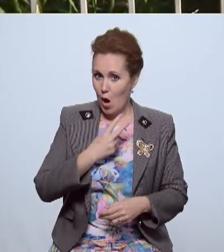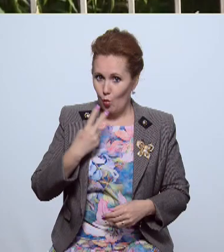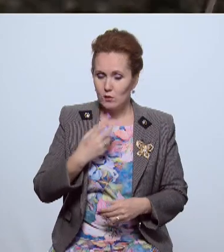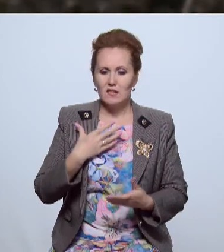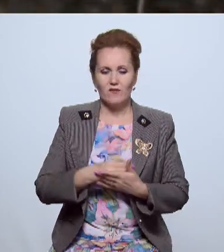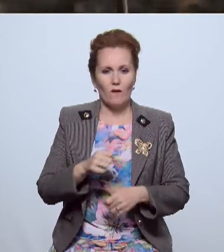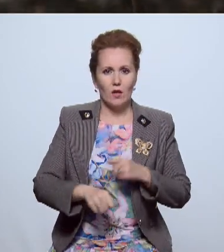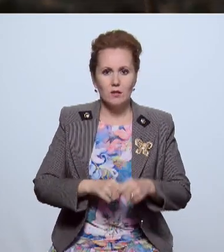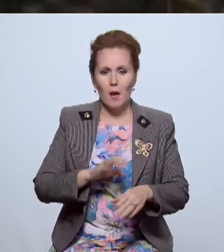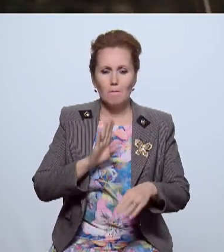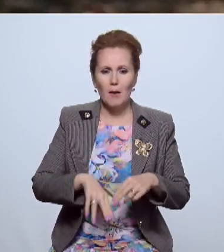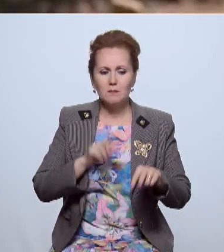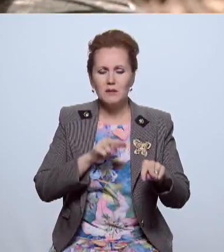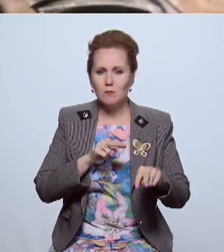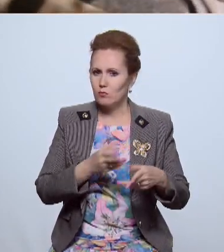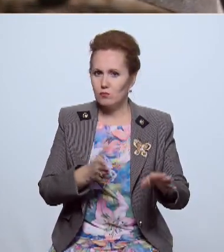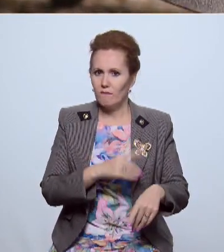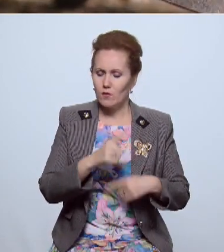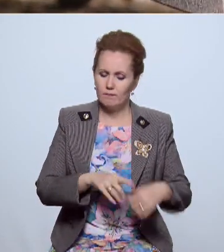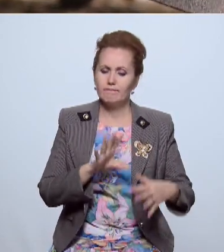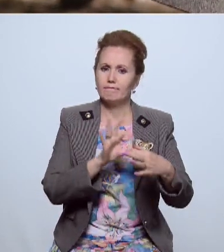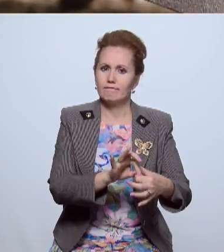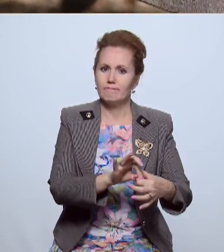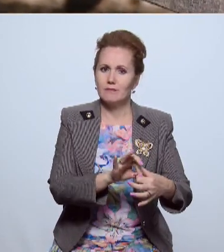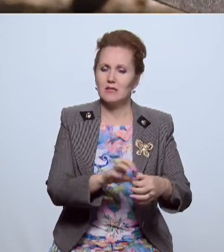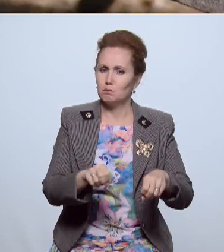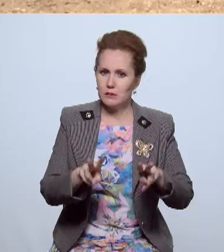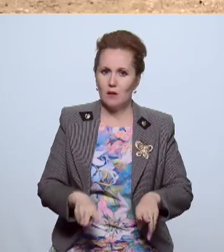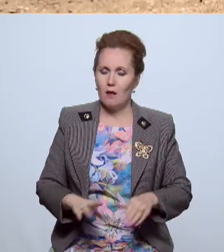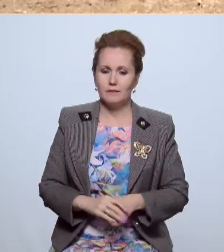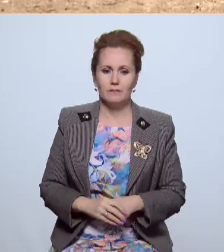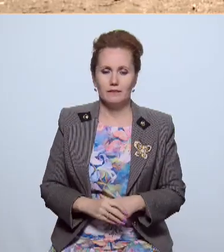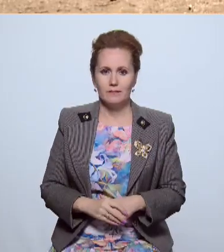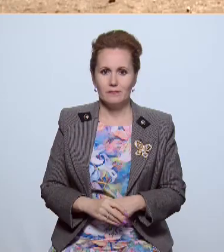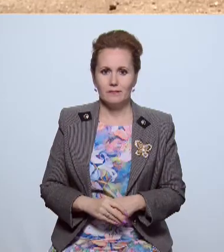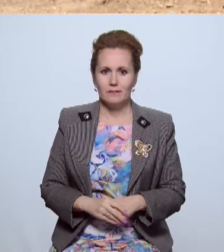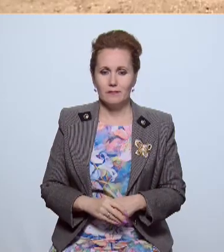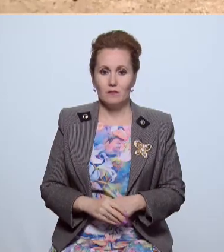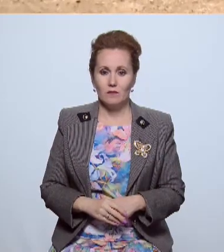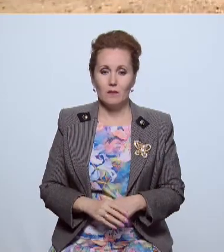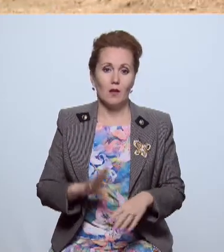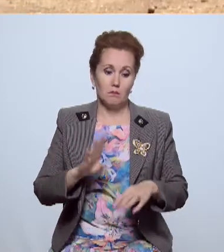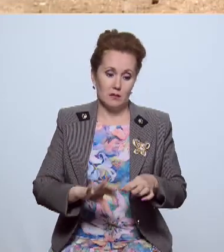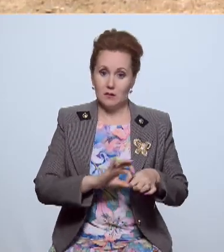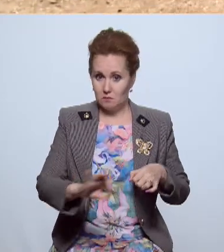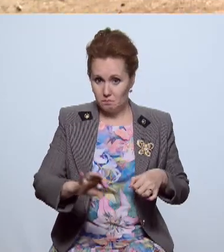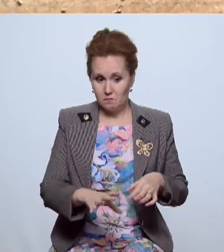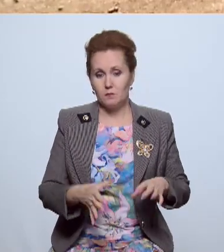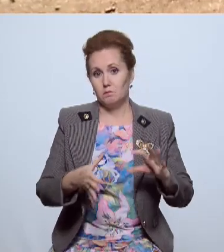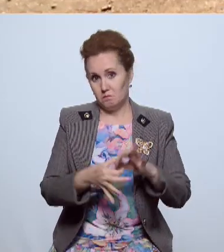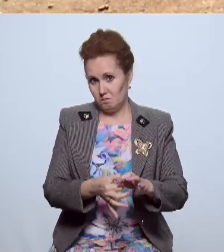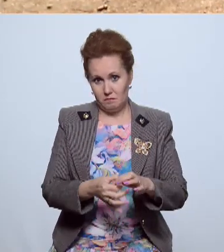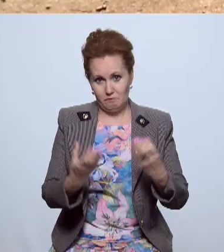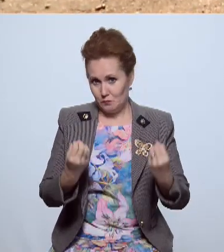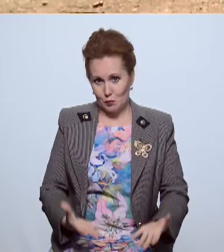присмотра не оставляет. На парковке всегда фиксирует его специальным замком. проводим через раму и